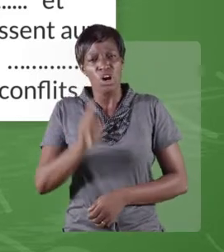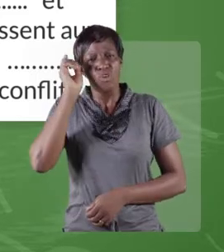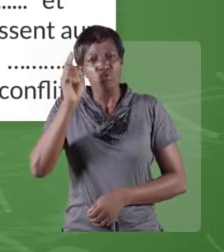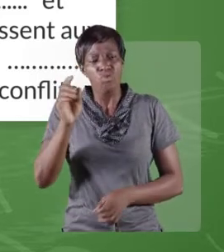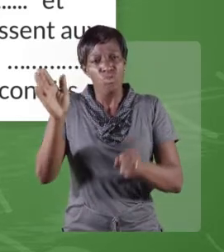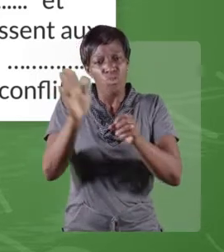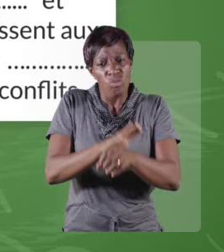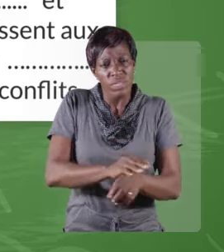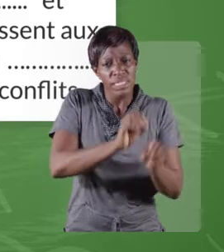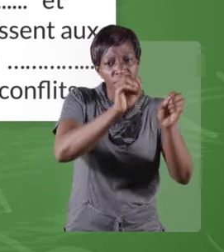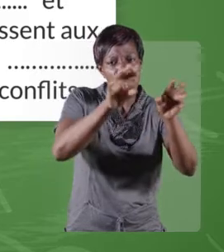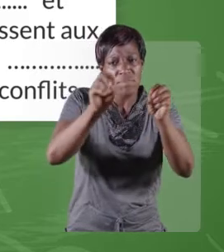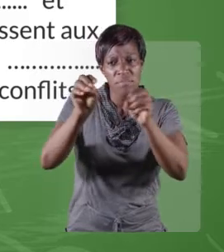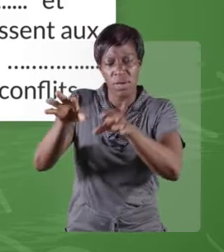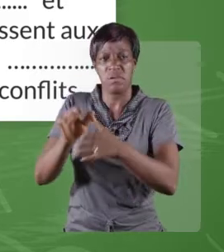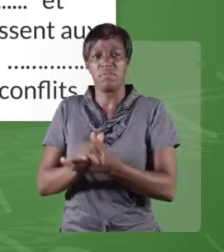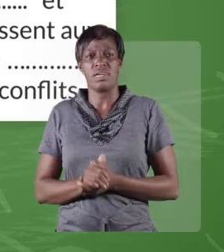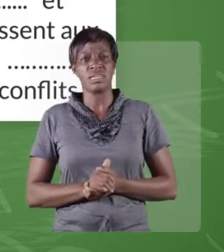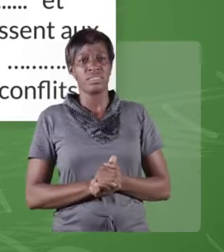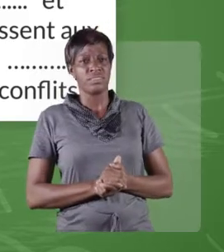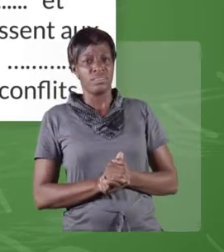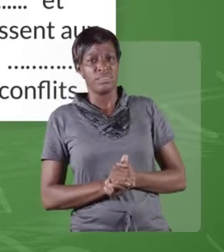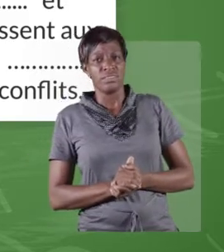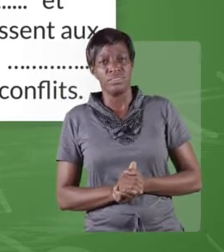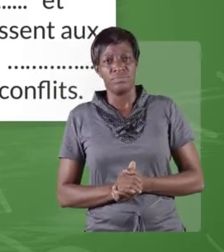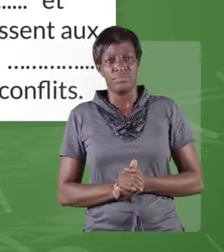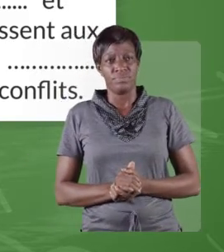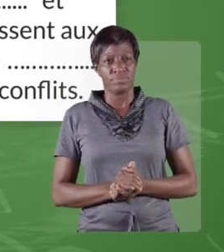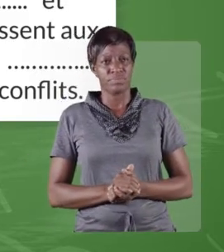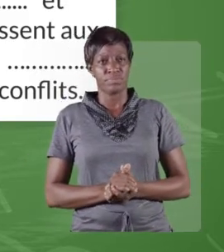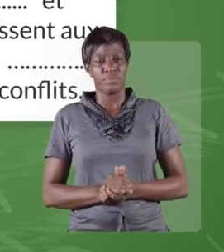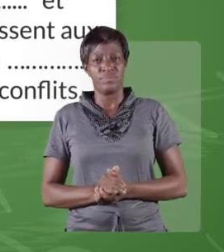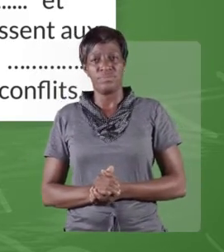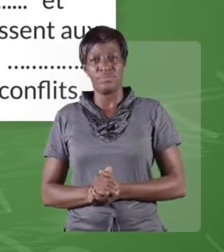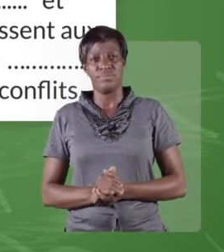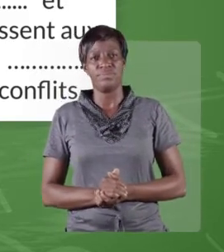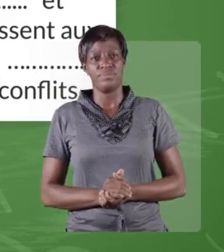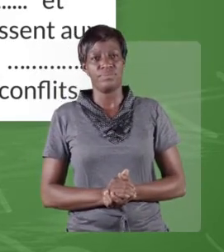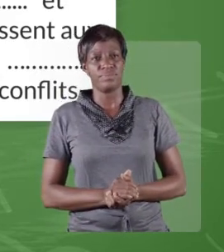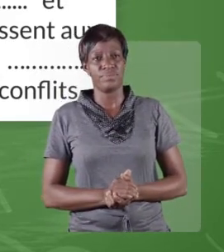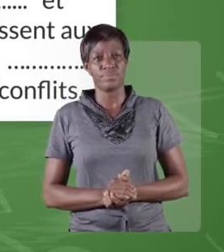août 1941 pour désigner la nouvelle organisation mondiale née